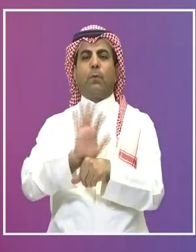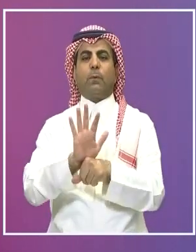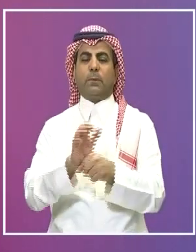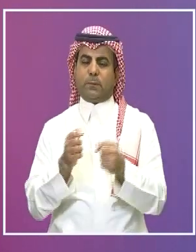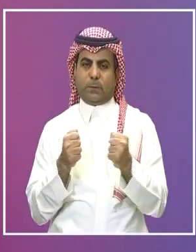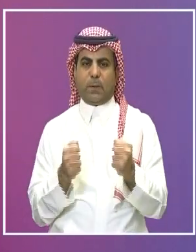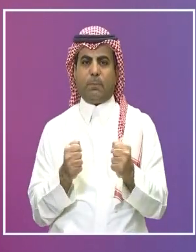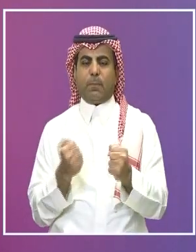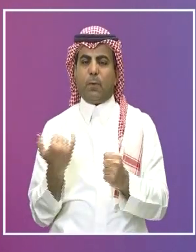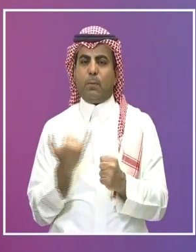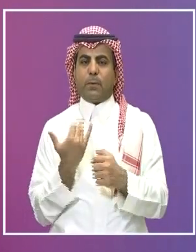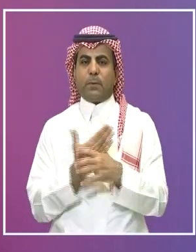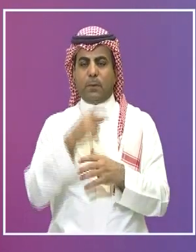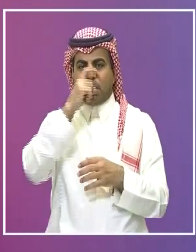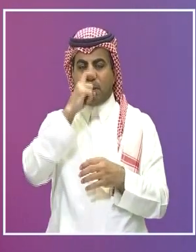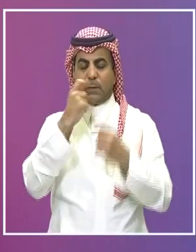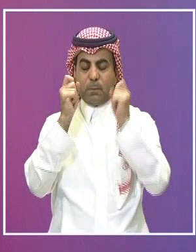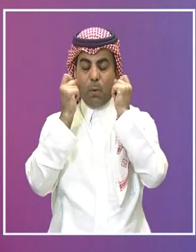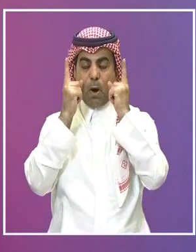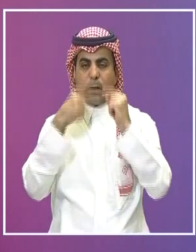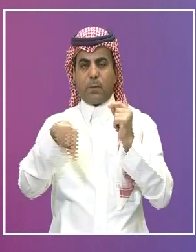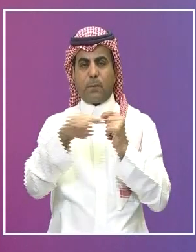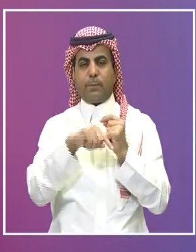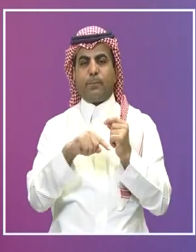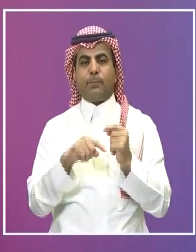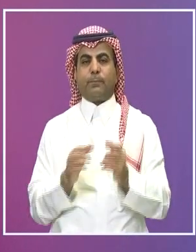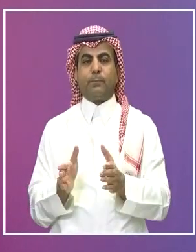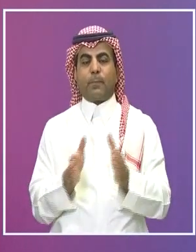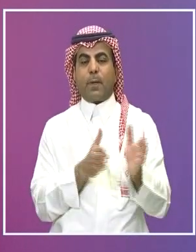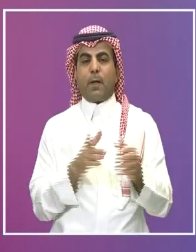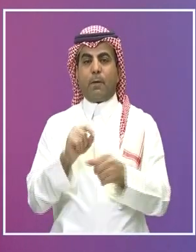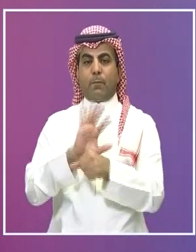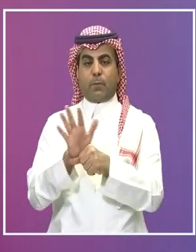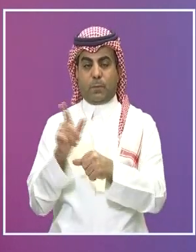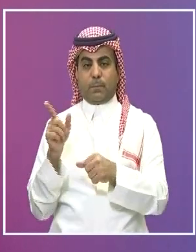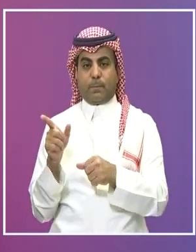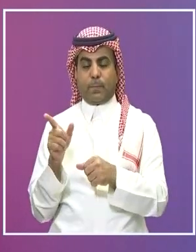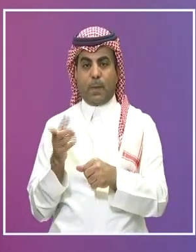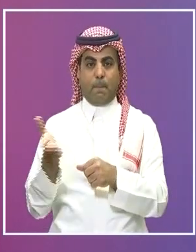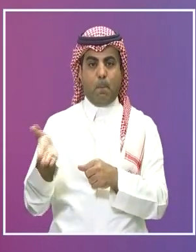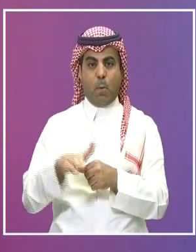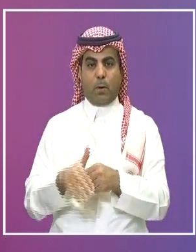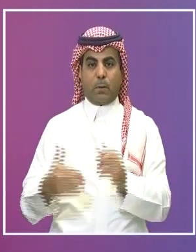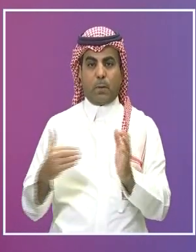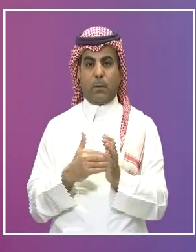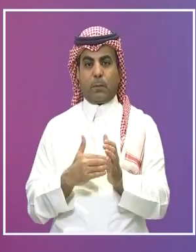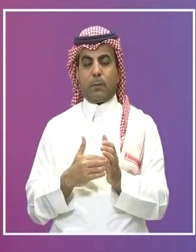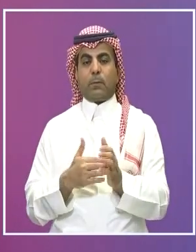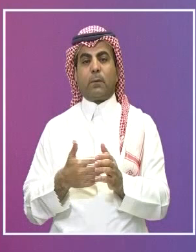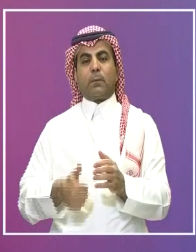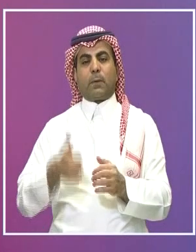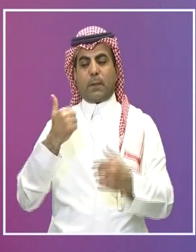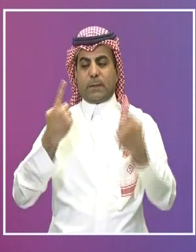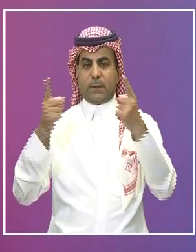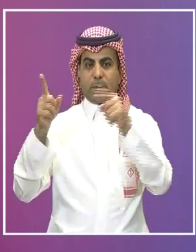أمر مهم جدا ويجب أن نكون واعين له. هل الإصابة قد تؤدي إلى الوفاة؟ طبعا مسألة تدهور الحالة الصحية